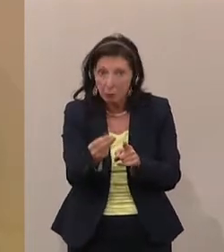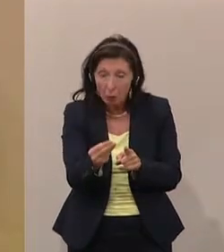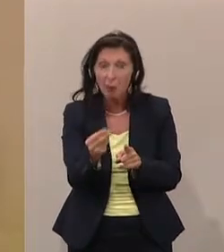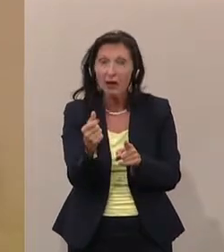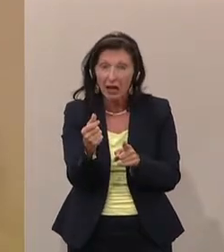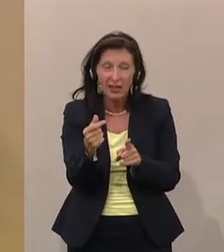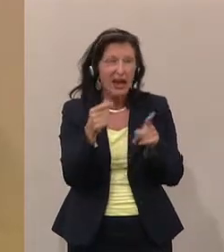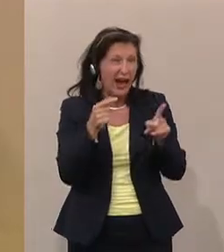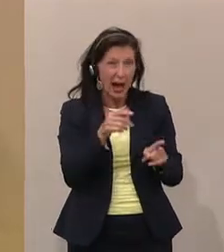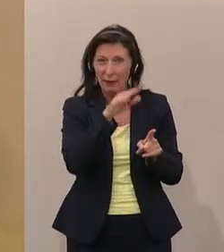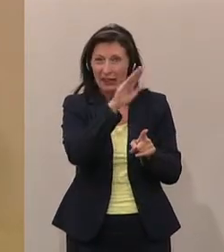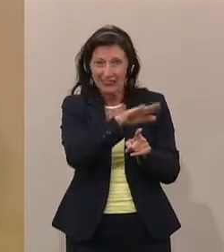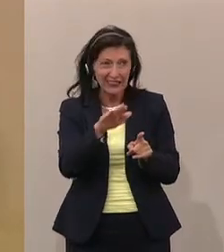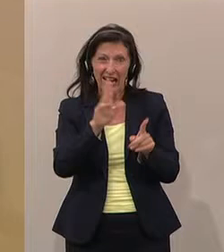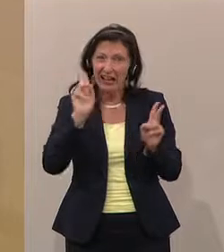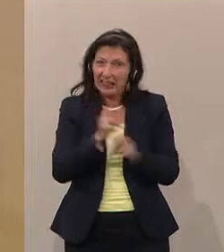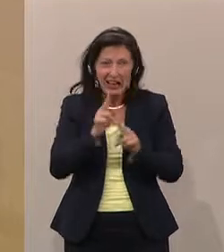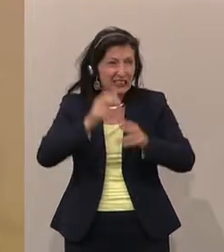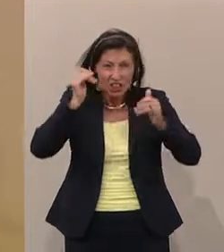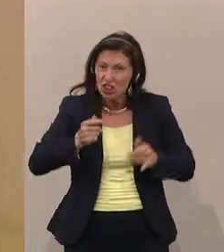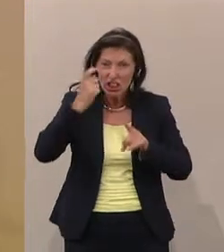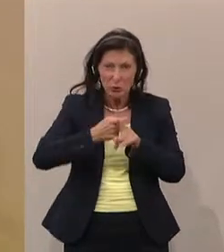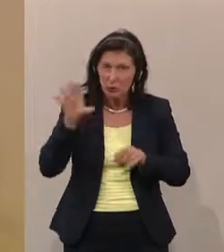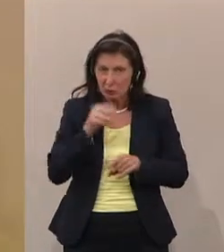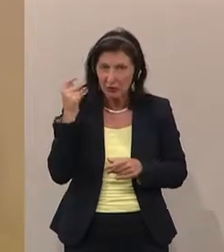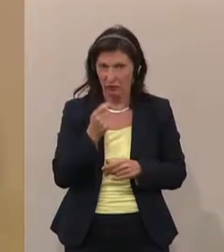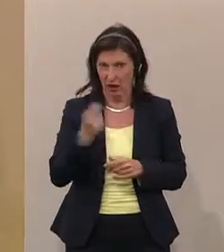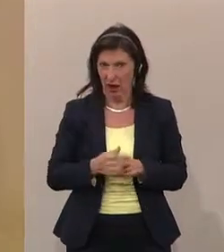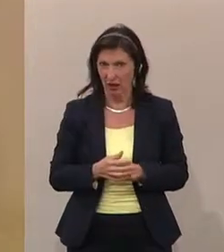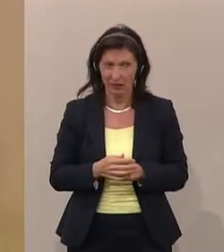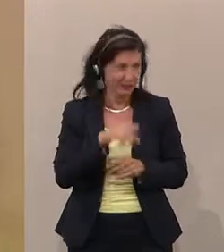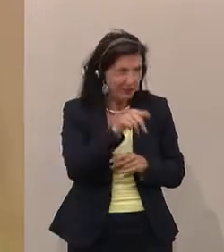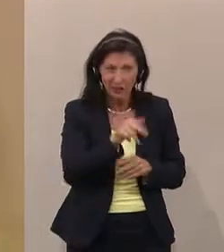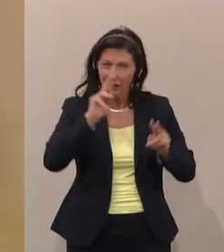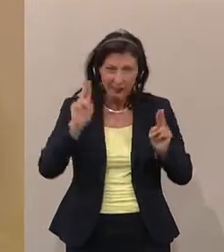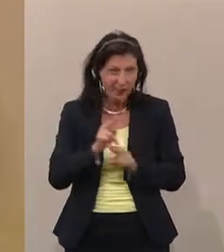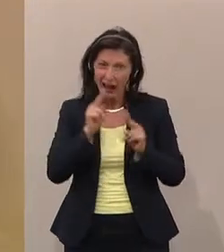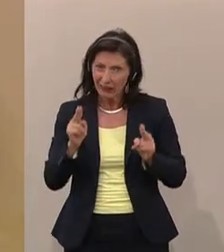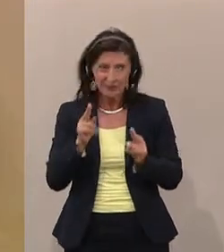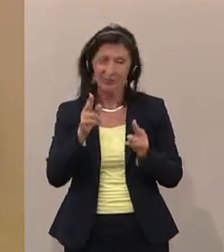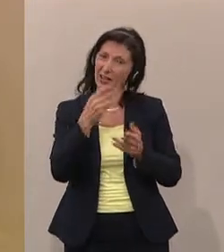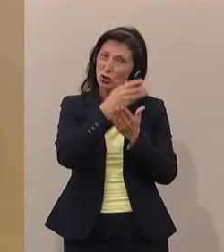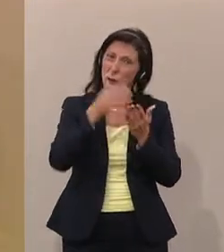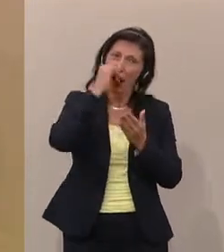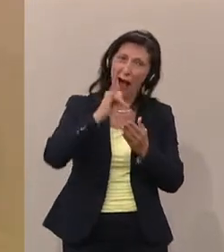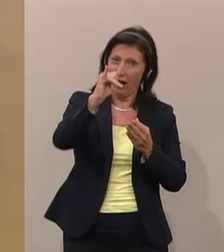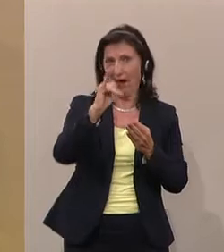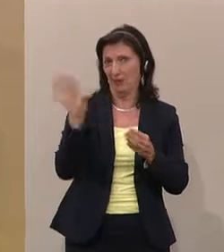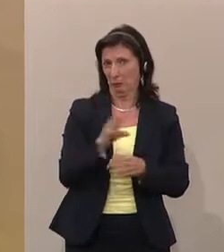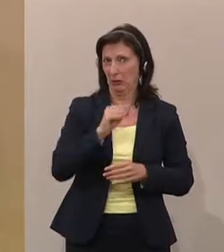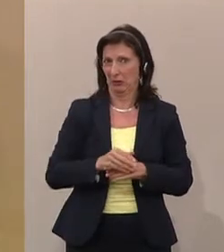und heute nicht teilnehmen können am Schulskikurs, die nicht teilnehmen können an der Sprachwoche, die